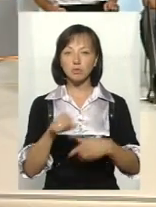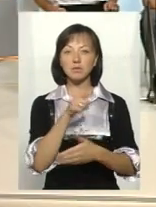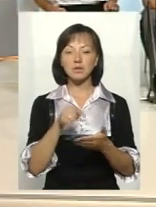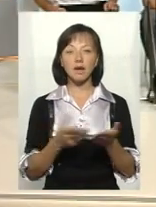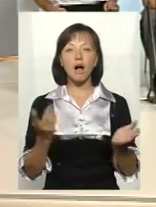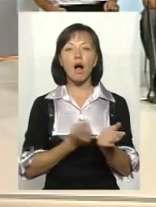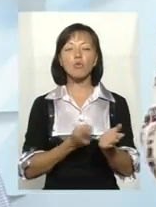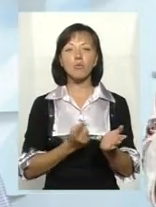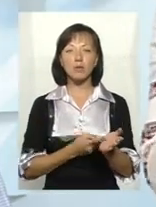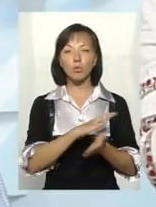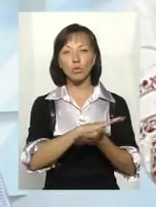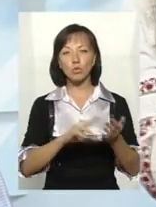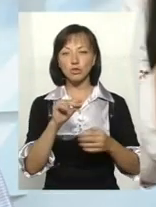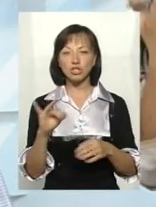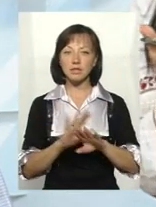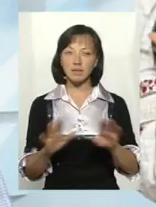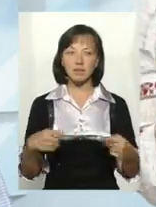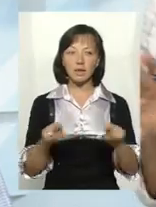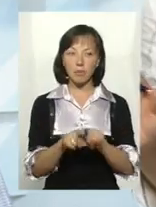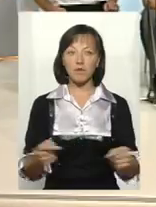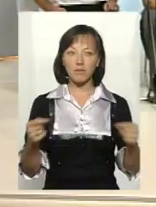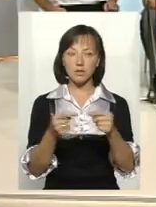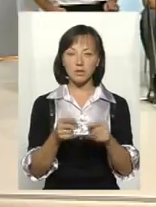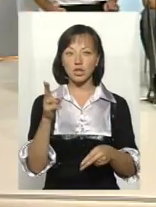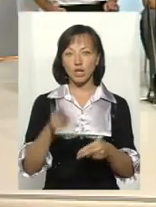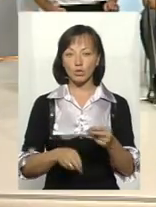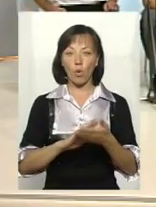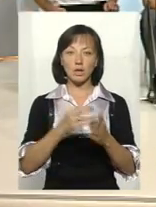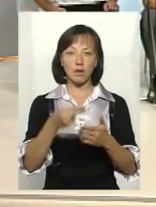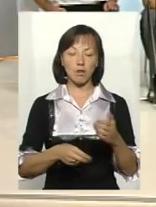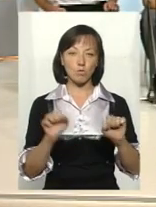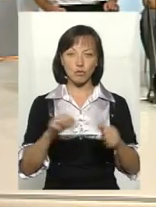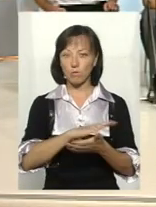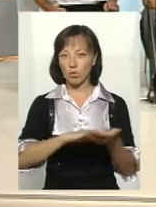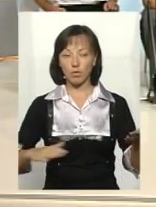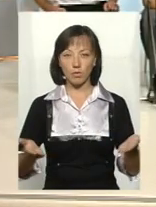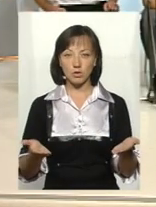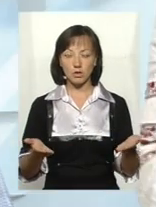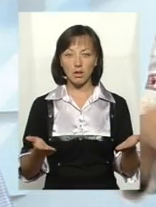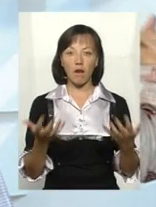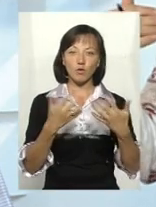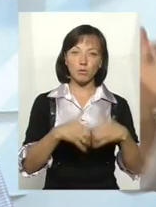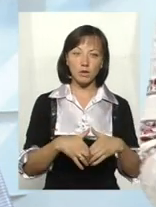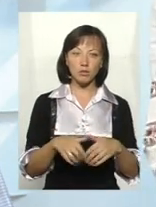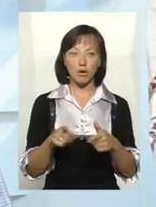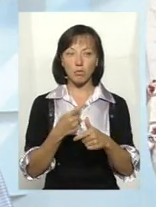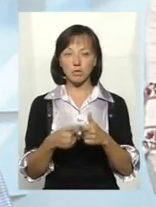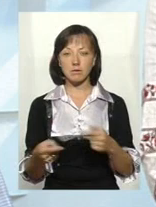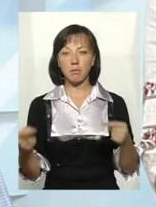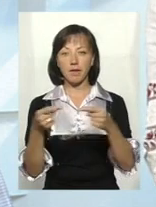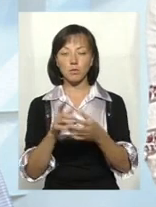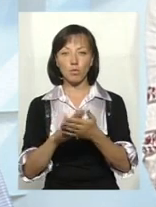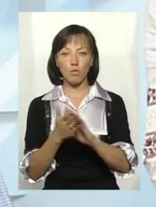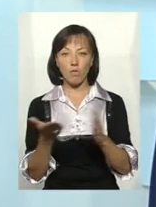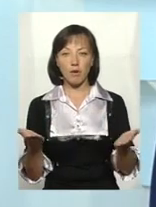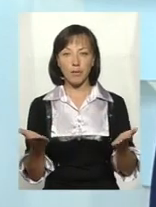які аргументи, продовжити чи ні, все одно ж треба визначити. Ну, закінчився контракт, добре, ми можемо його продовжити автоматично або з певними